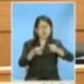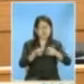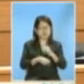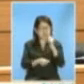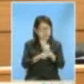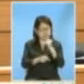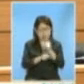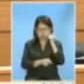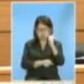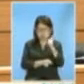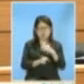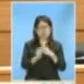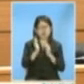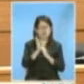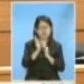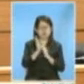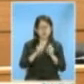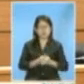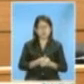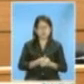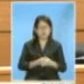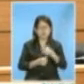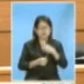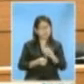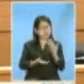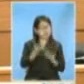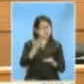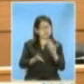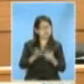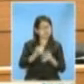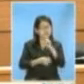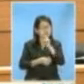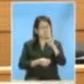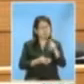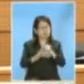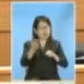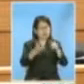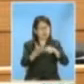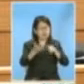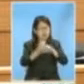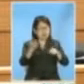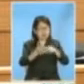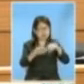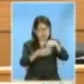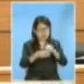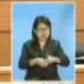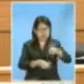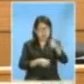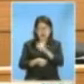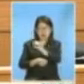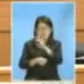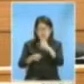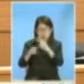ได้ดีเป็นอย่างยิ่งครับผมขอชมเชยครับไม่ว่าทั้งฝ่ายเลือกตั้งและขวายสรรหา